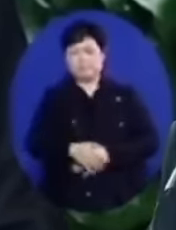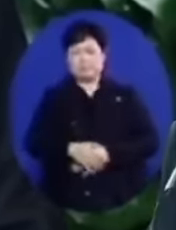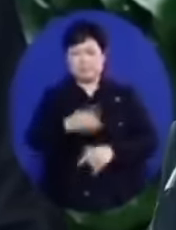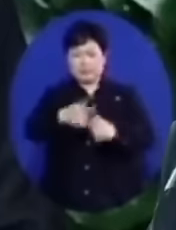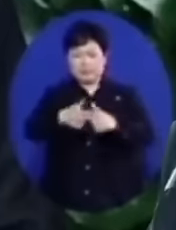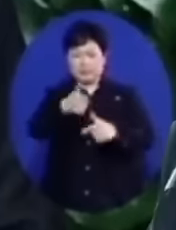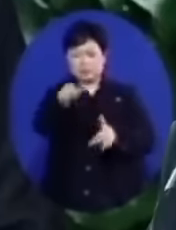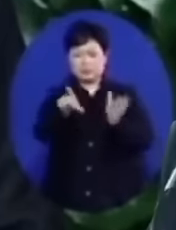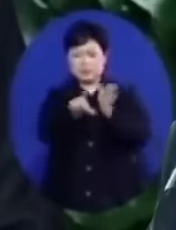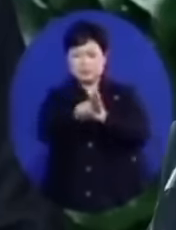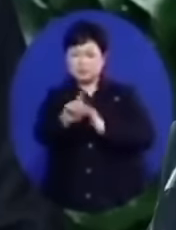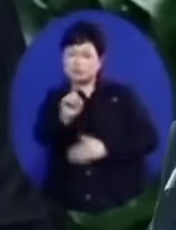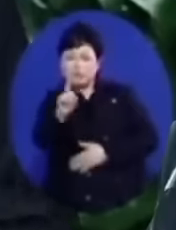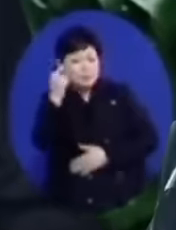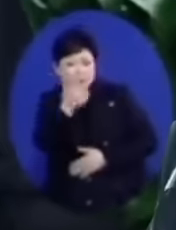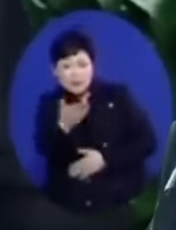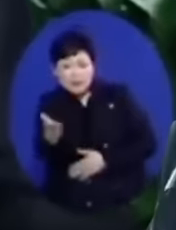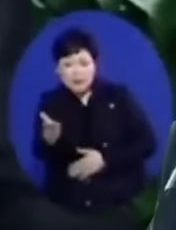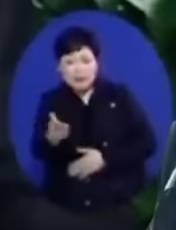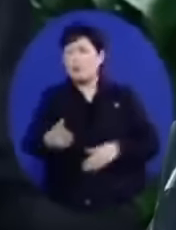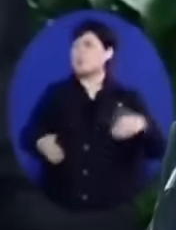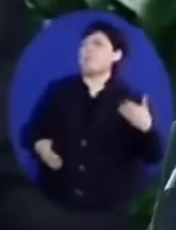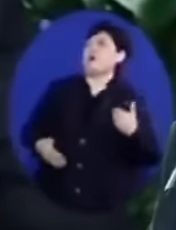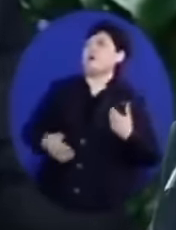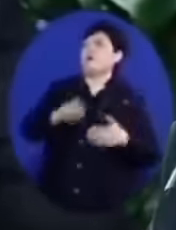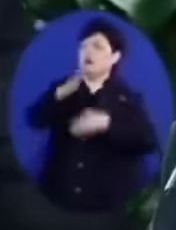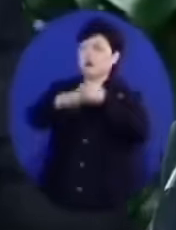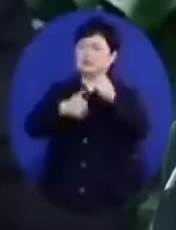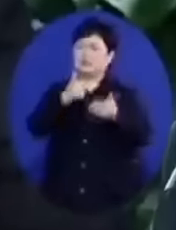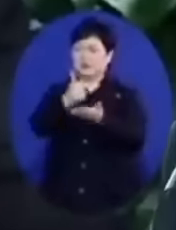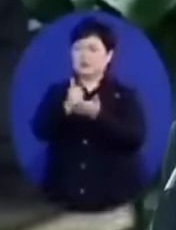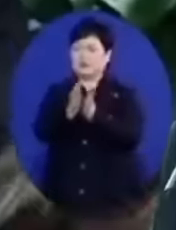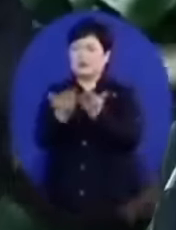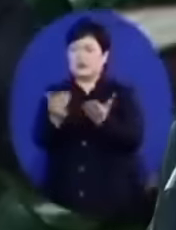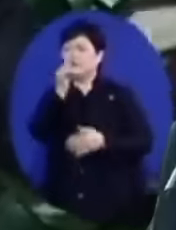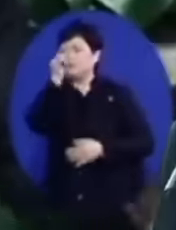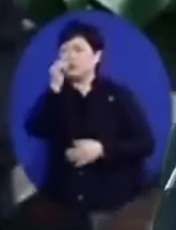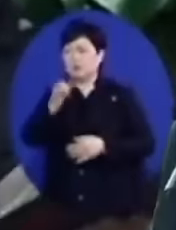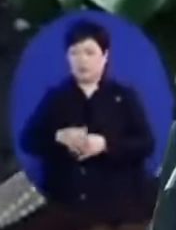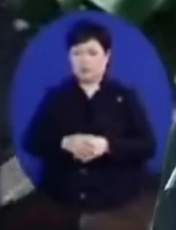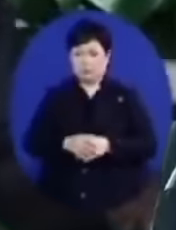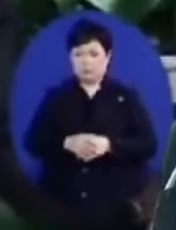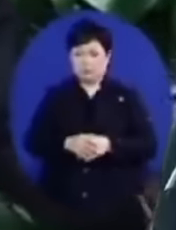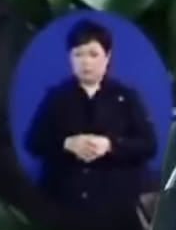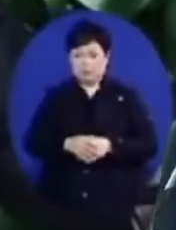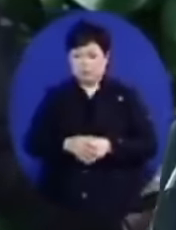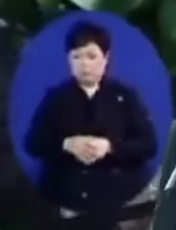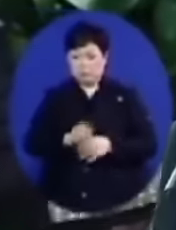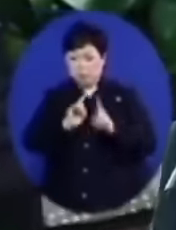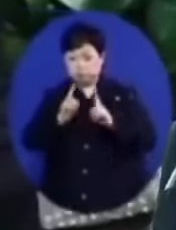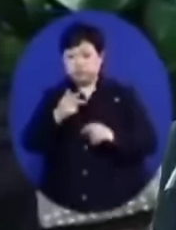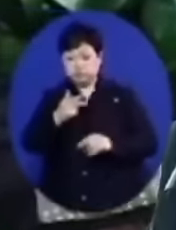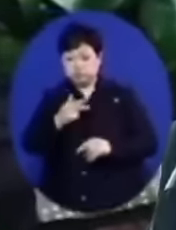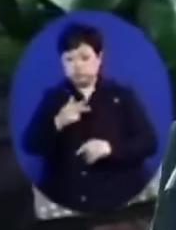예수 믿는 것이 무엇입니까? 몰라요. 성경 전체에 있어요. 성경 보세요. 물론 여기 다 있죠.